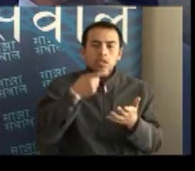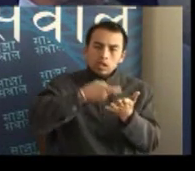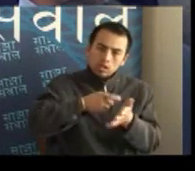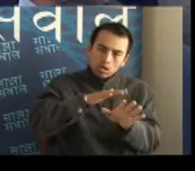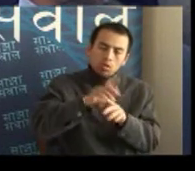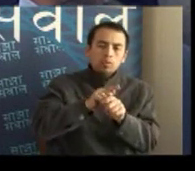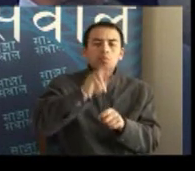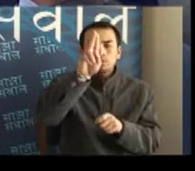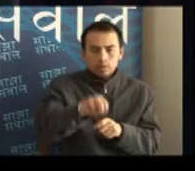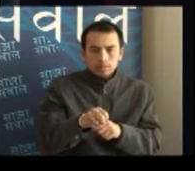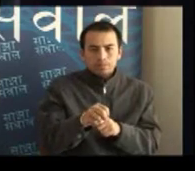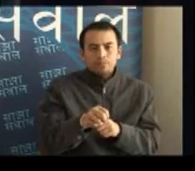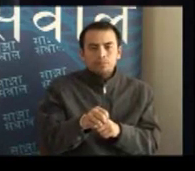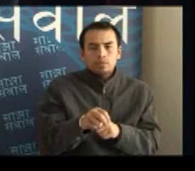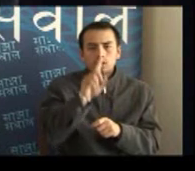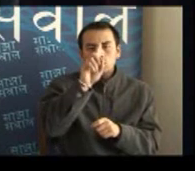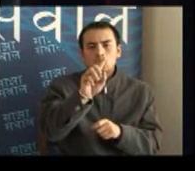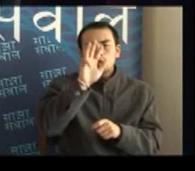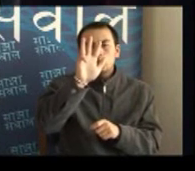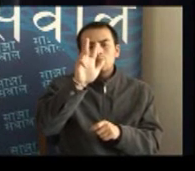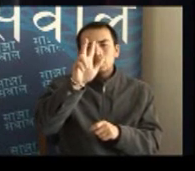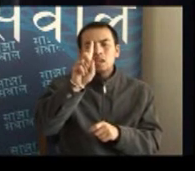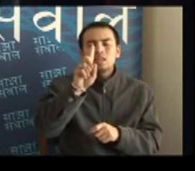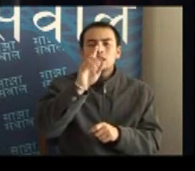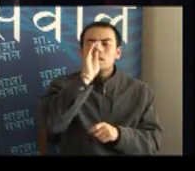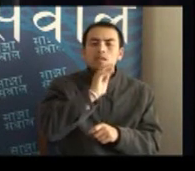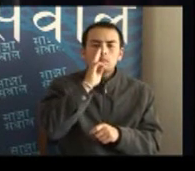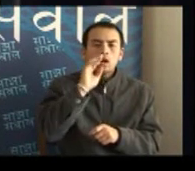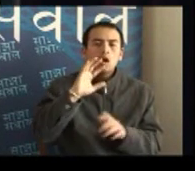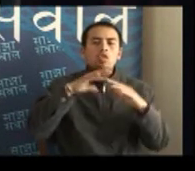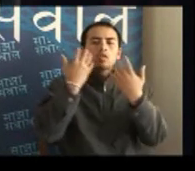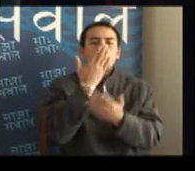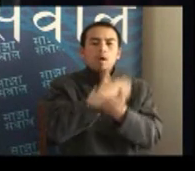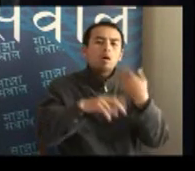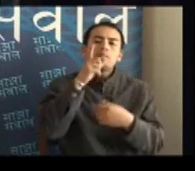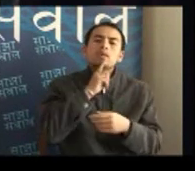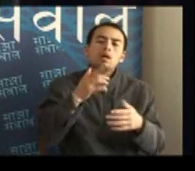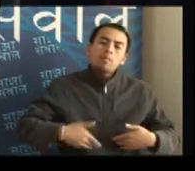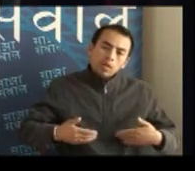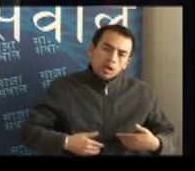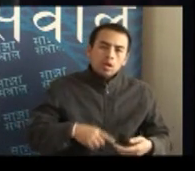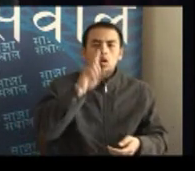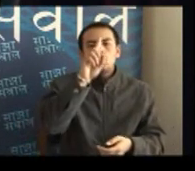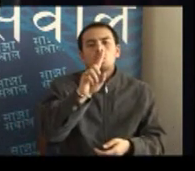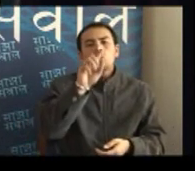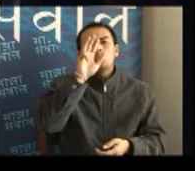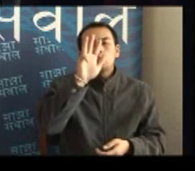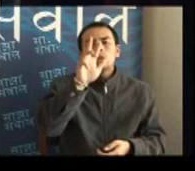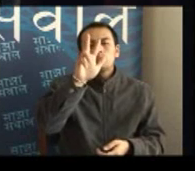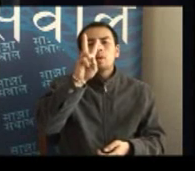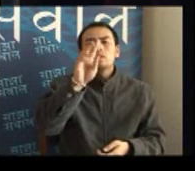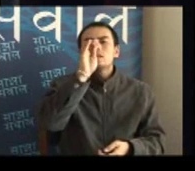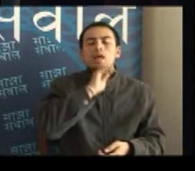नीतिहरू बनाउनुपर्छ। र 1981 हामीले अन्तर्राष्ट्रिय अपाङ्ग वर्ष मनायौँ र 1982 हामीले यति